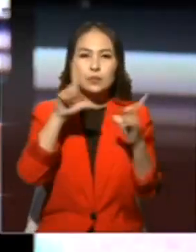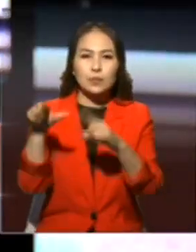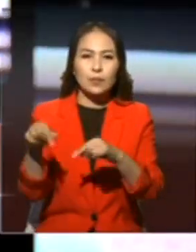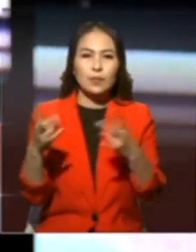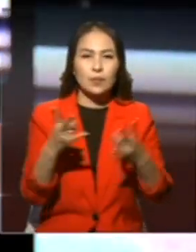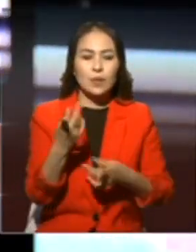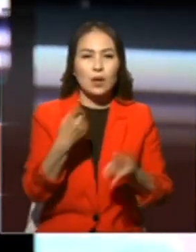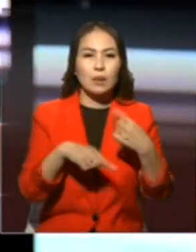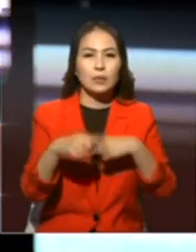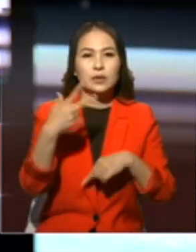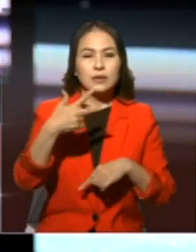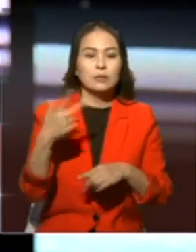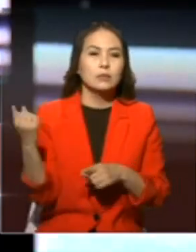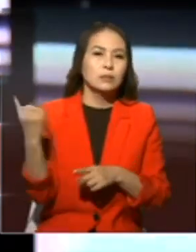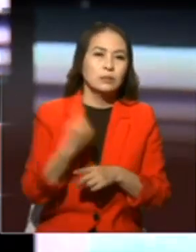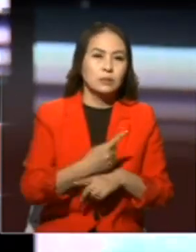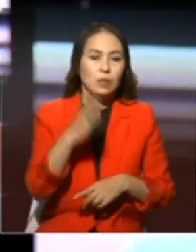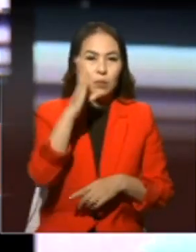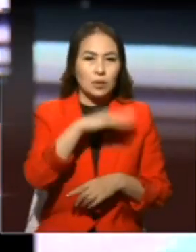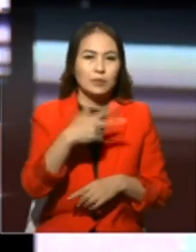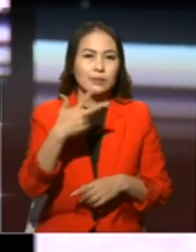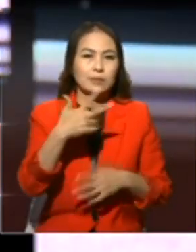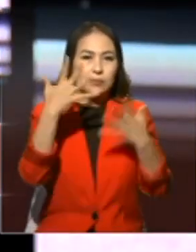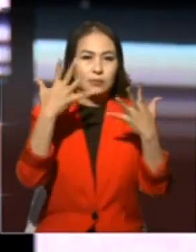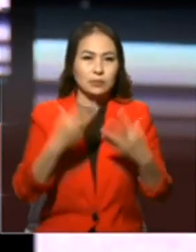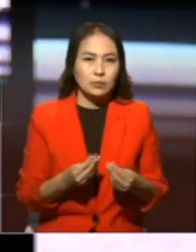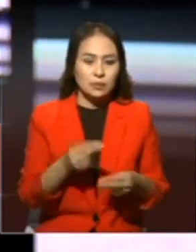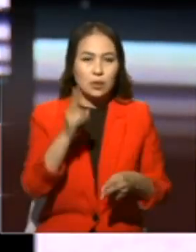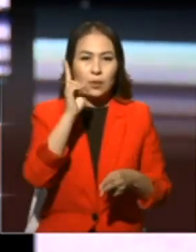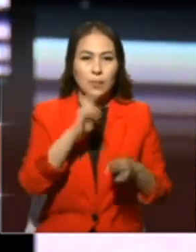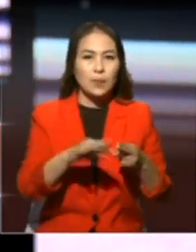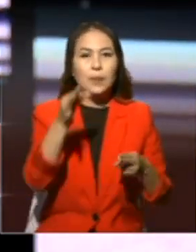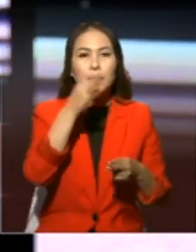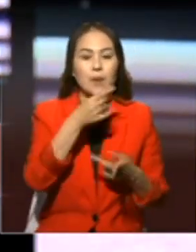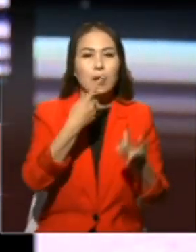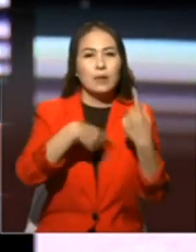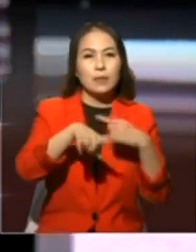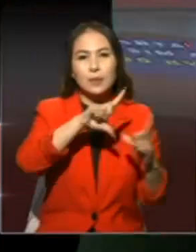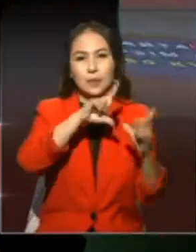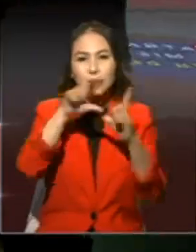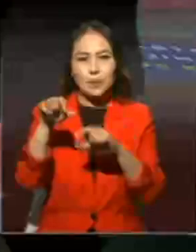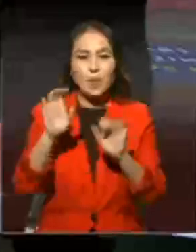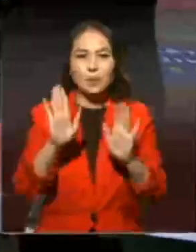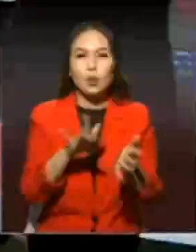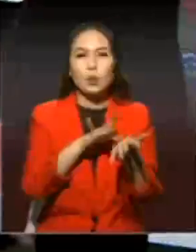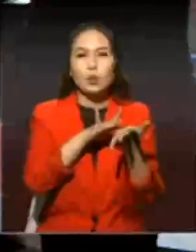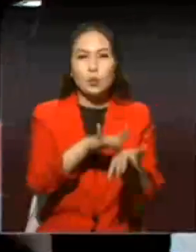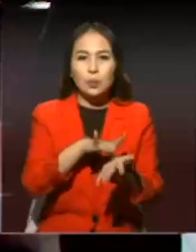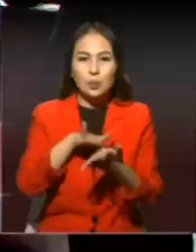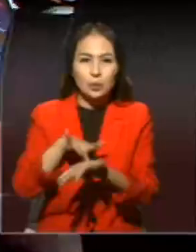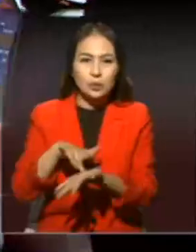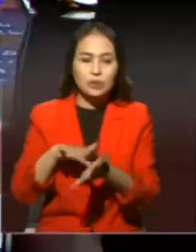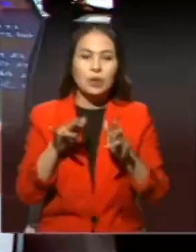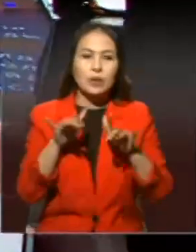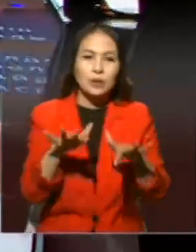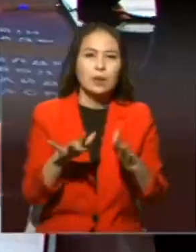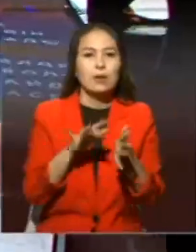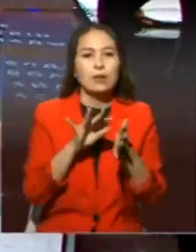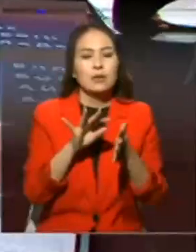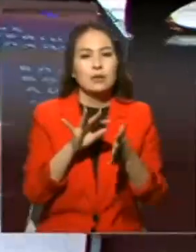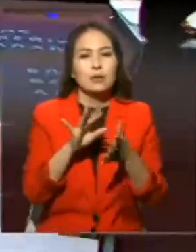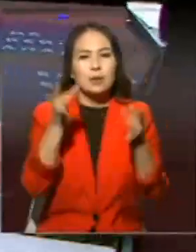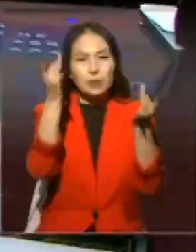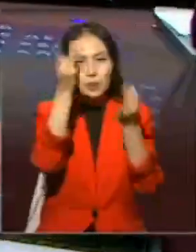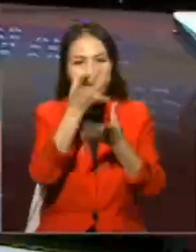тағы да келе алады 30 күнге. 30-шы күні аяқталмай шығып кете алады. Ол тек қана туристік сапармен, жаңағы іс сапармен,